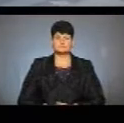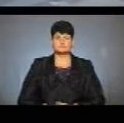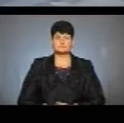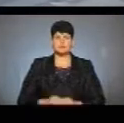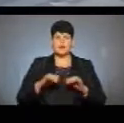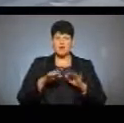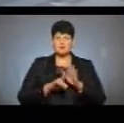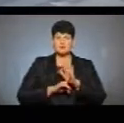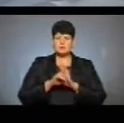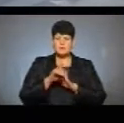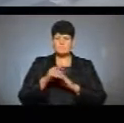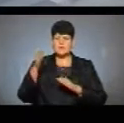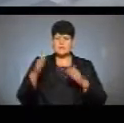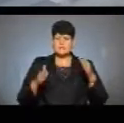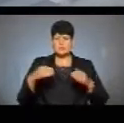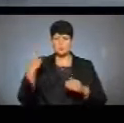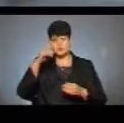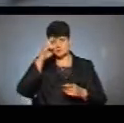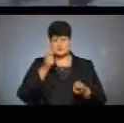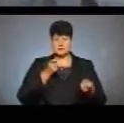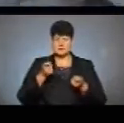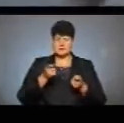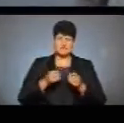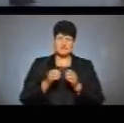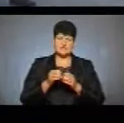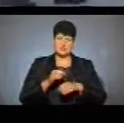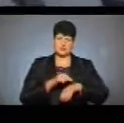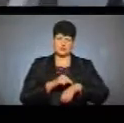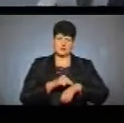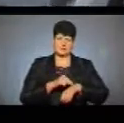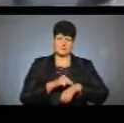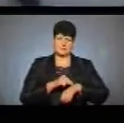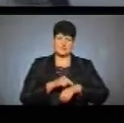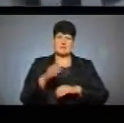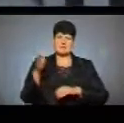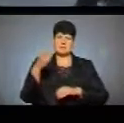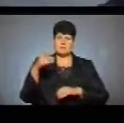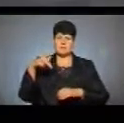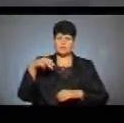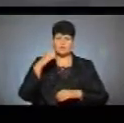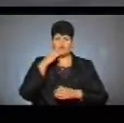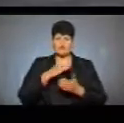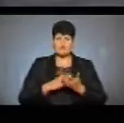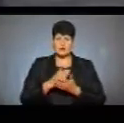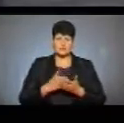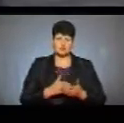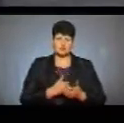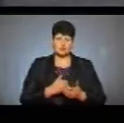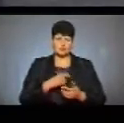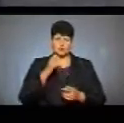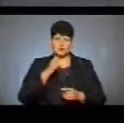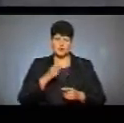Акція розпочалася під стінами облдержадміністрації о 10-й годині. Із прапорами йдуть ветерани добровольчого українського